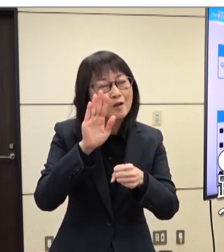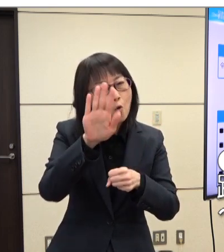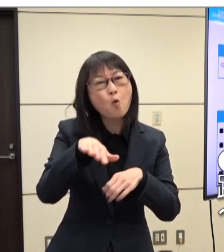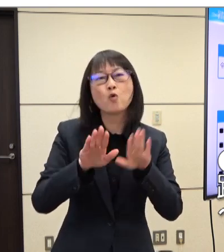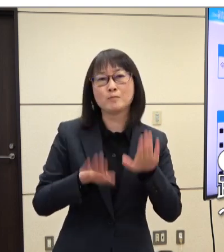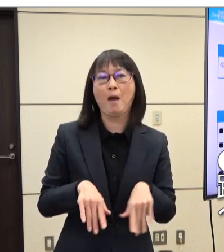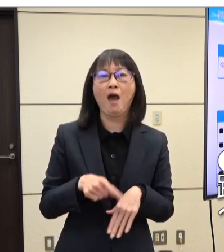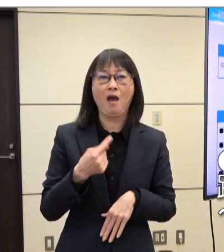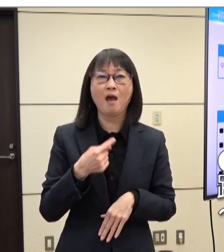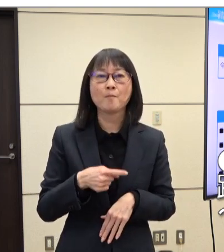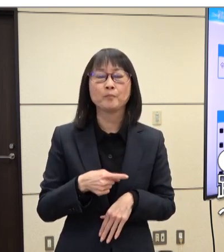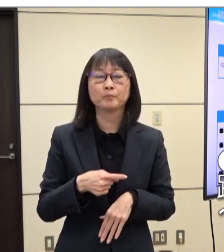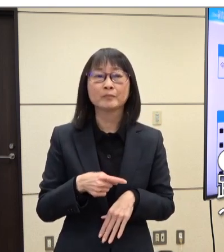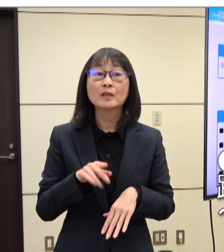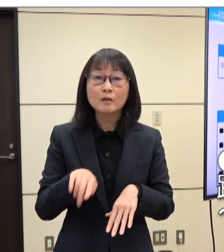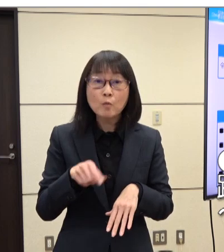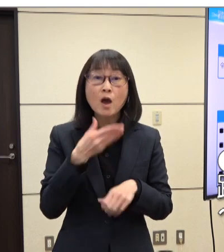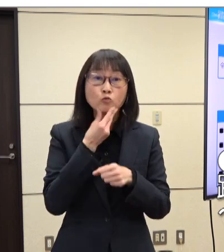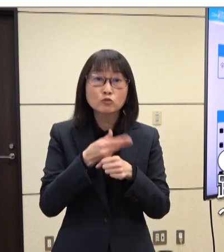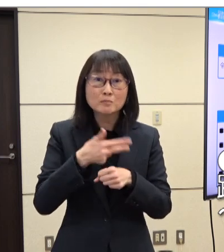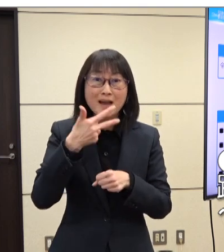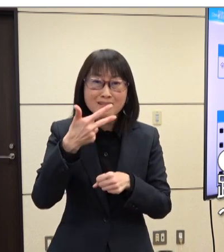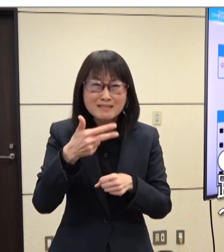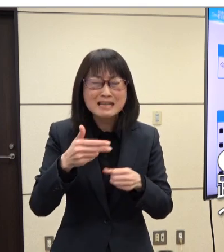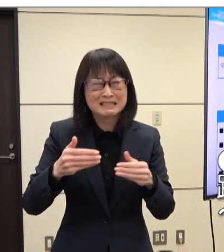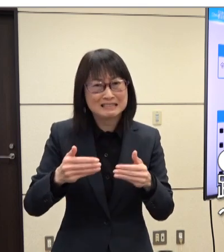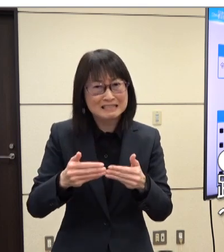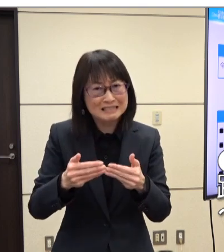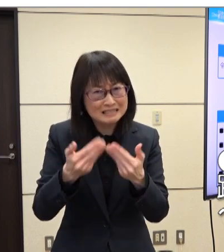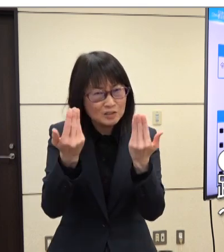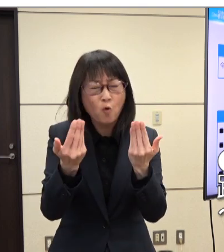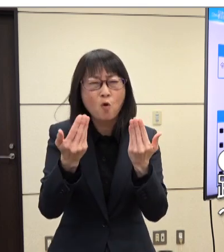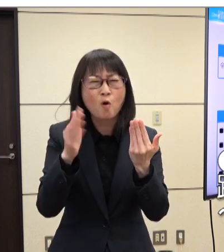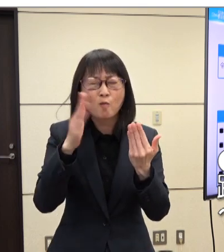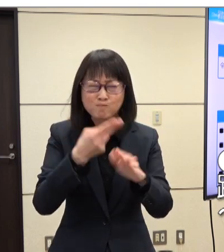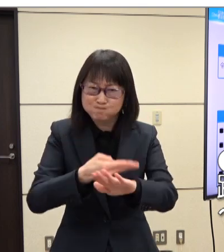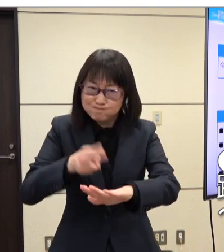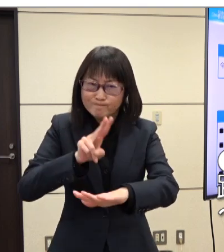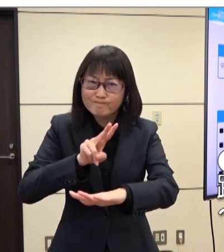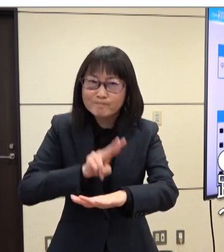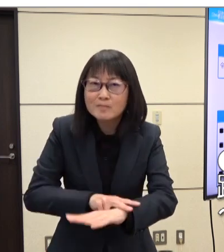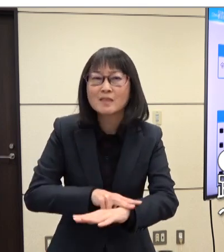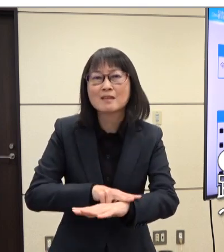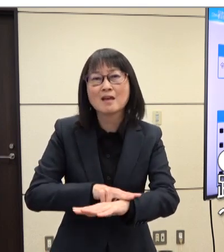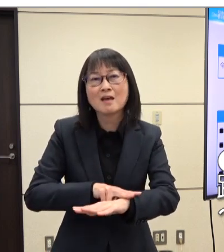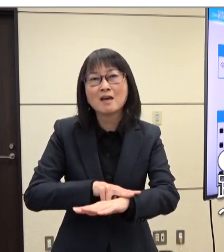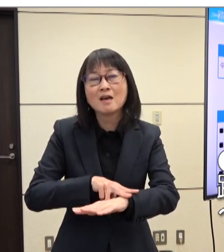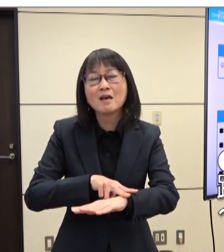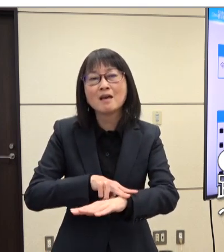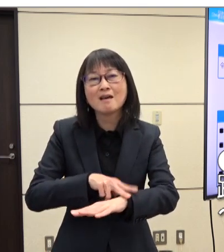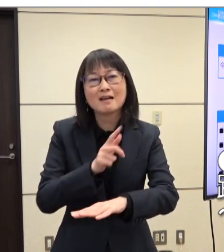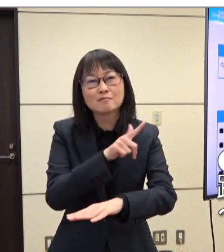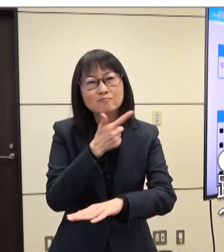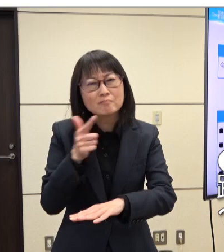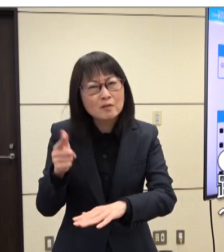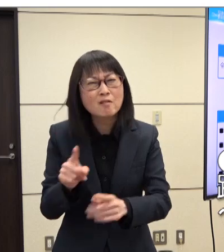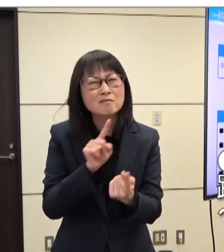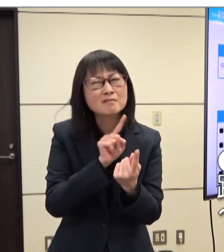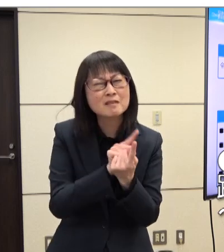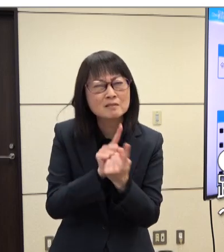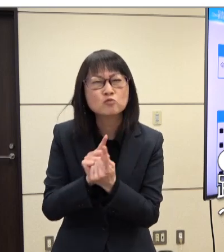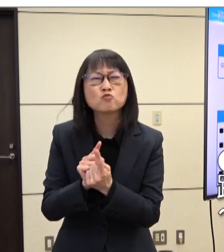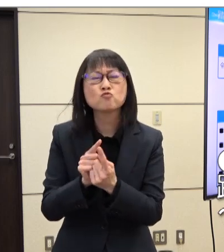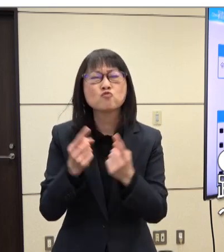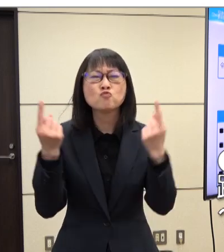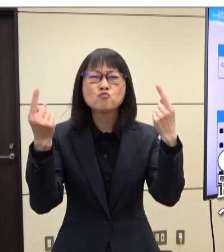こういった事故を繰り返さないようにするために、さまざまな対策、特に新年度は踏切を閉じ